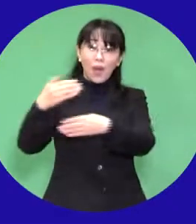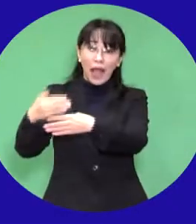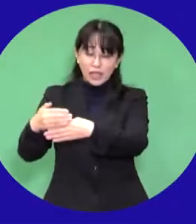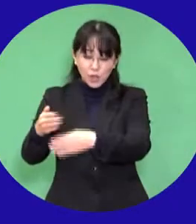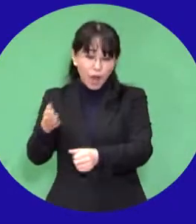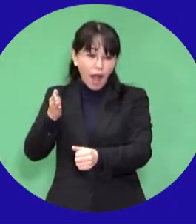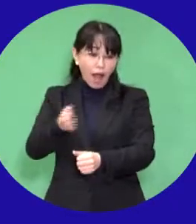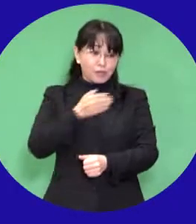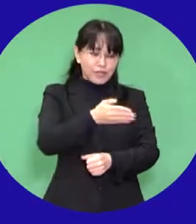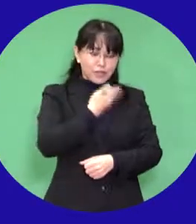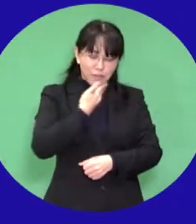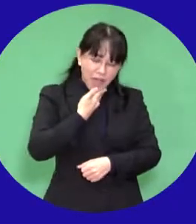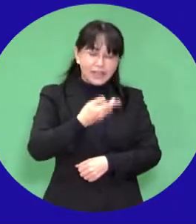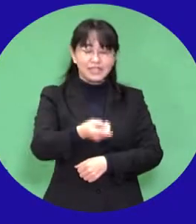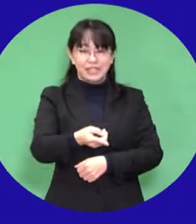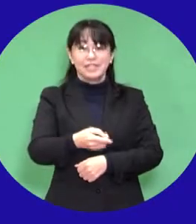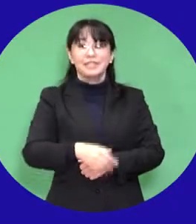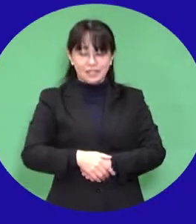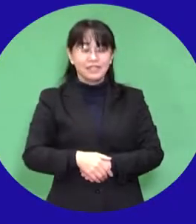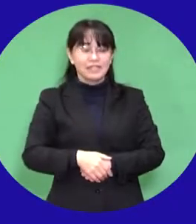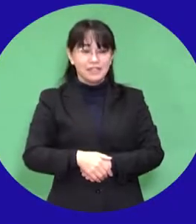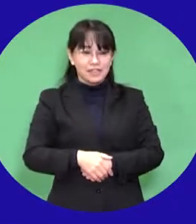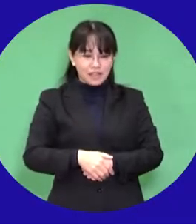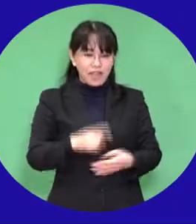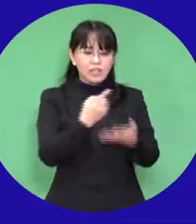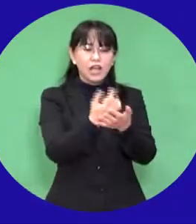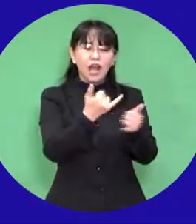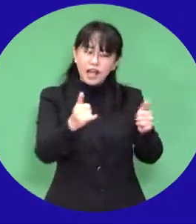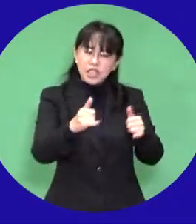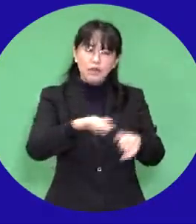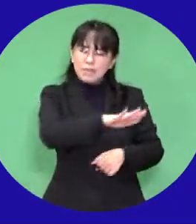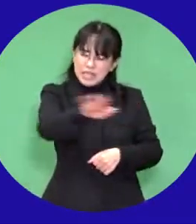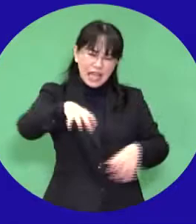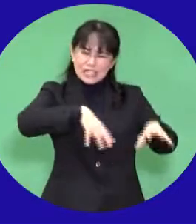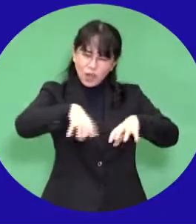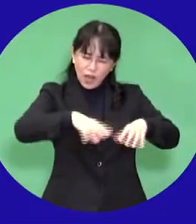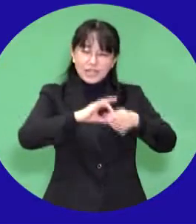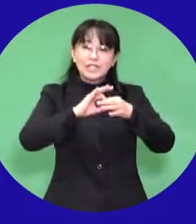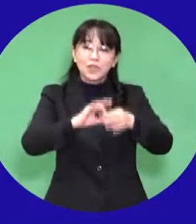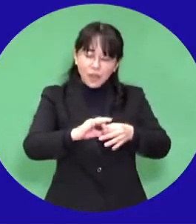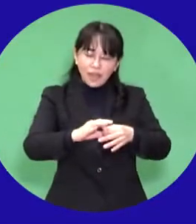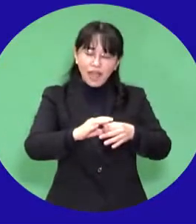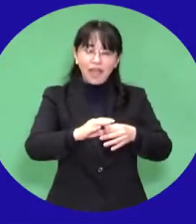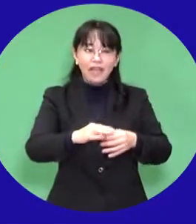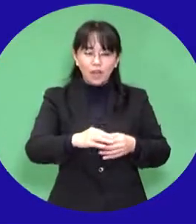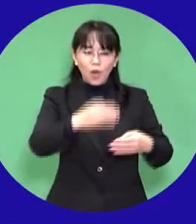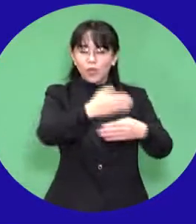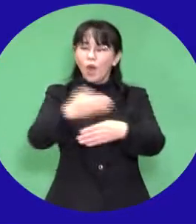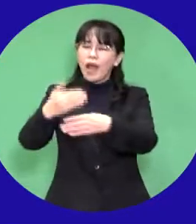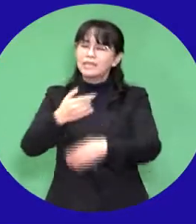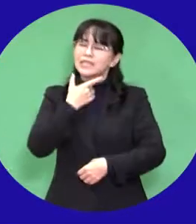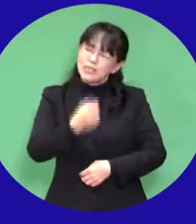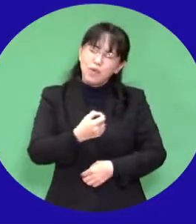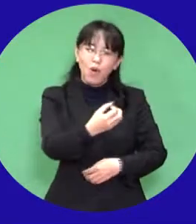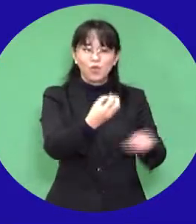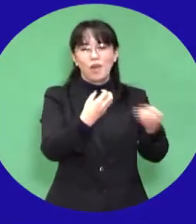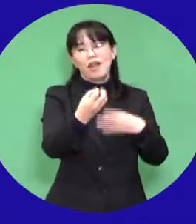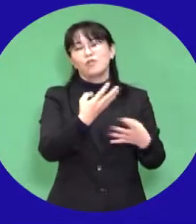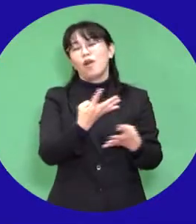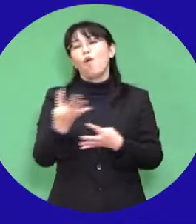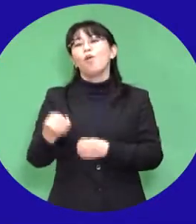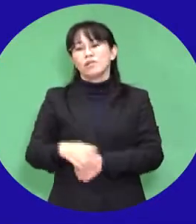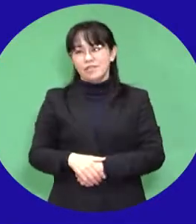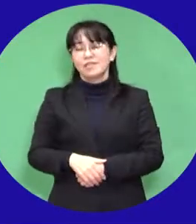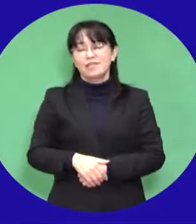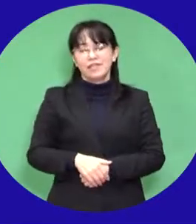セスがいいですから、会議の参加者の皆さんはほとんどお忙しいですから、なるべく大都市に近いところを好まれます。でそ